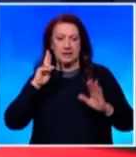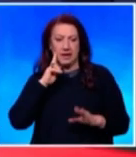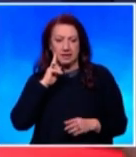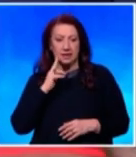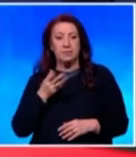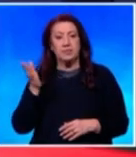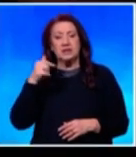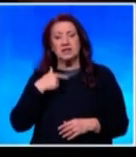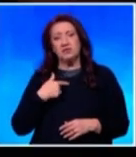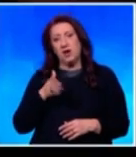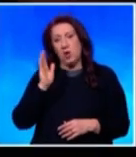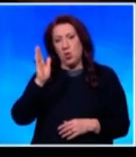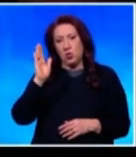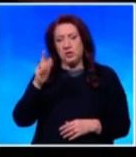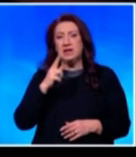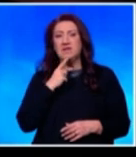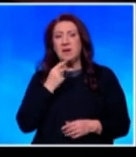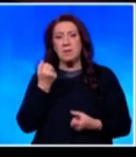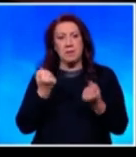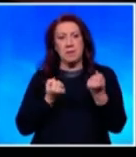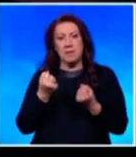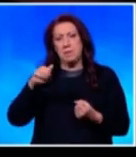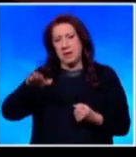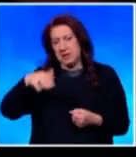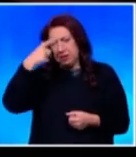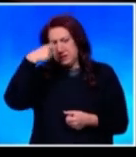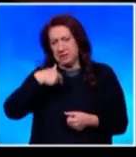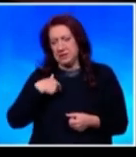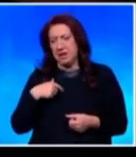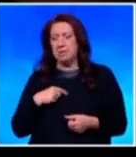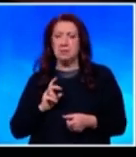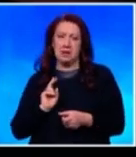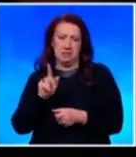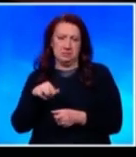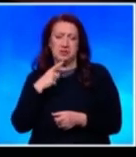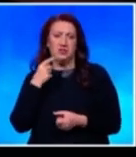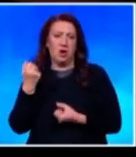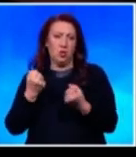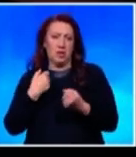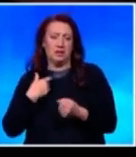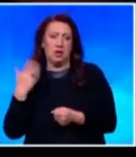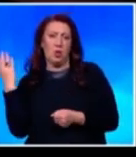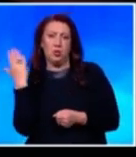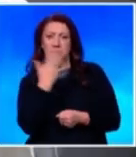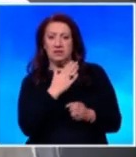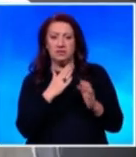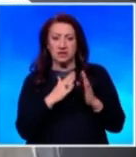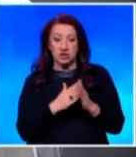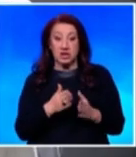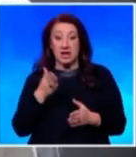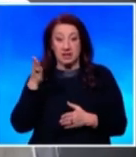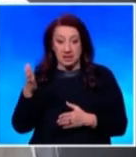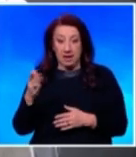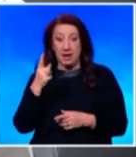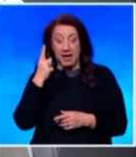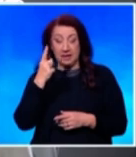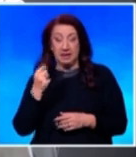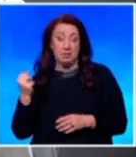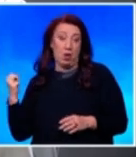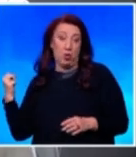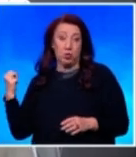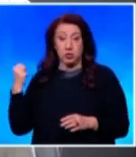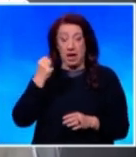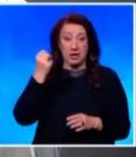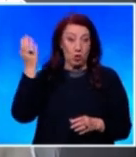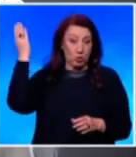отидох към паркинга сам да си взема колата и да си тръгва за вкъщи и там се случи всичко един ме удари отзад